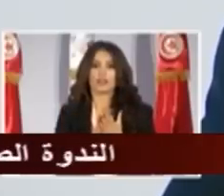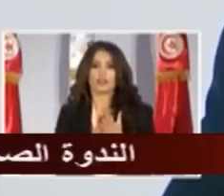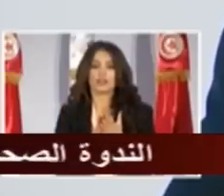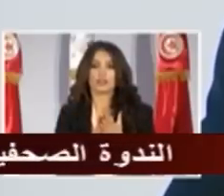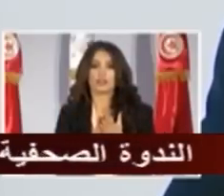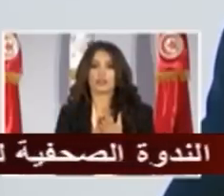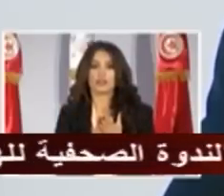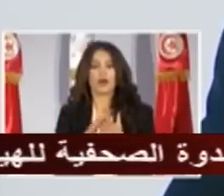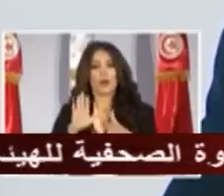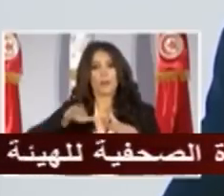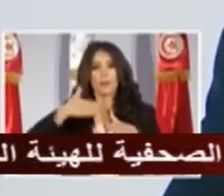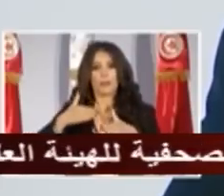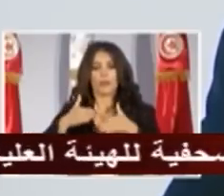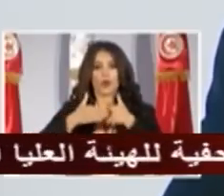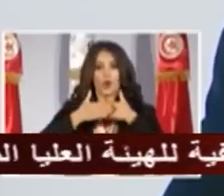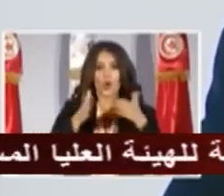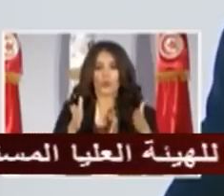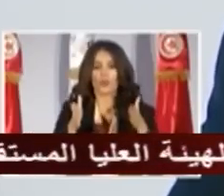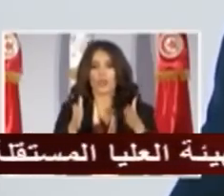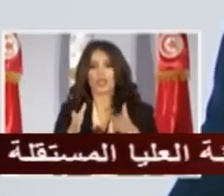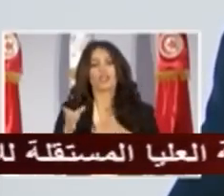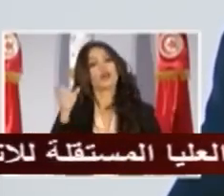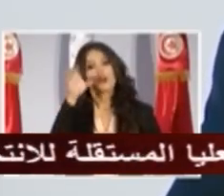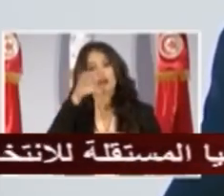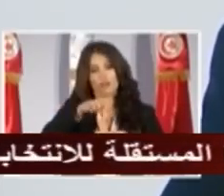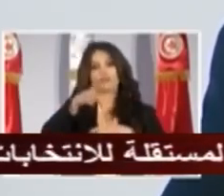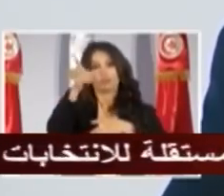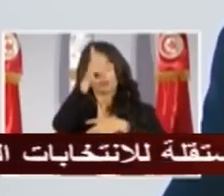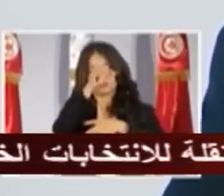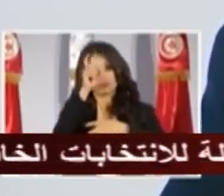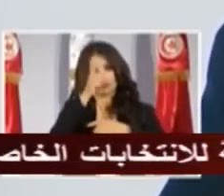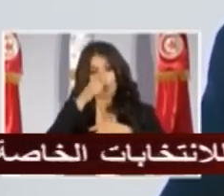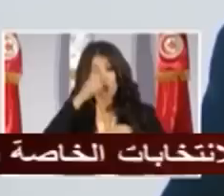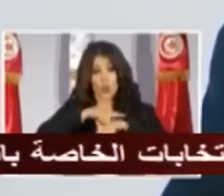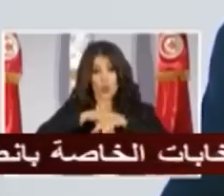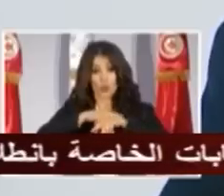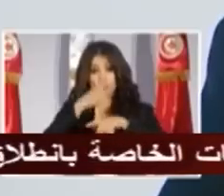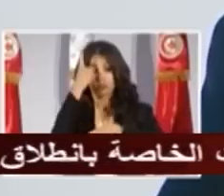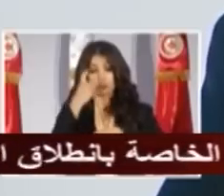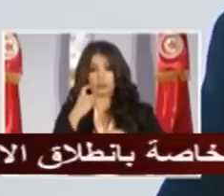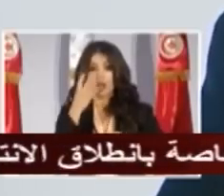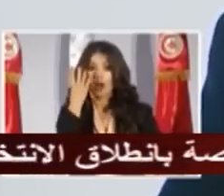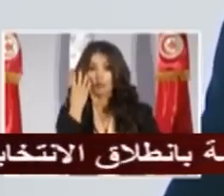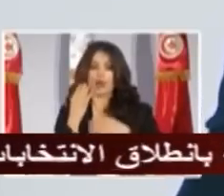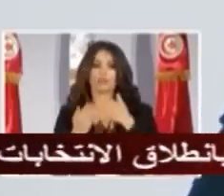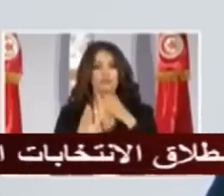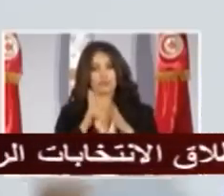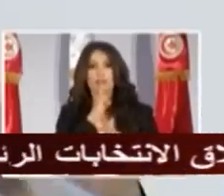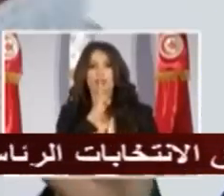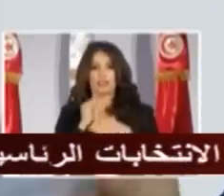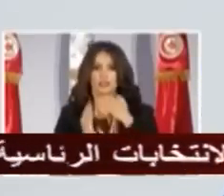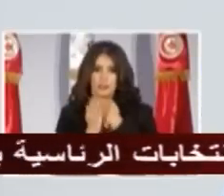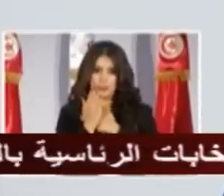سيفتح بسان فرانسيسكو اليوم على الساعه الرابعه بعد الزوال